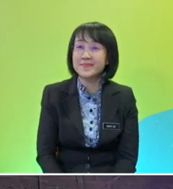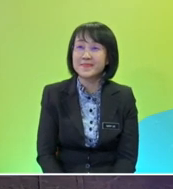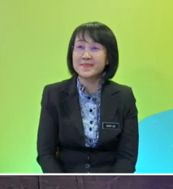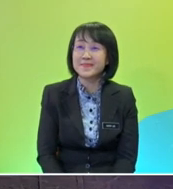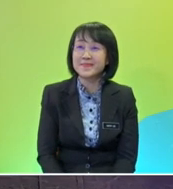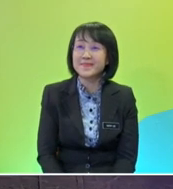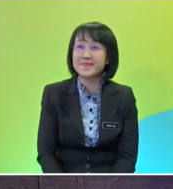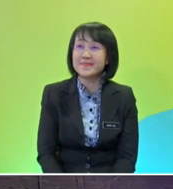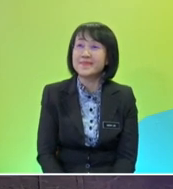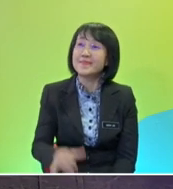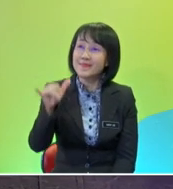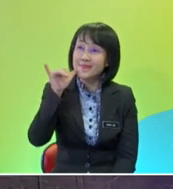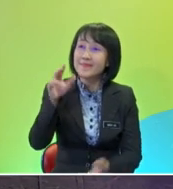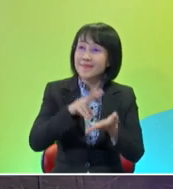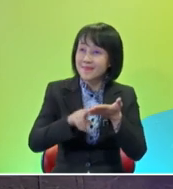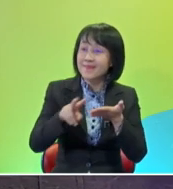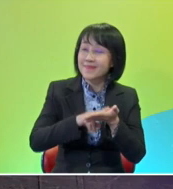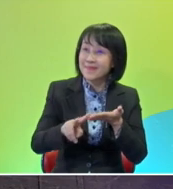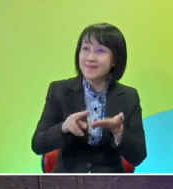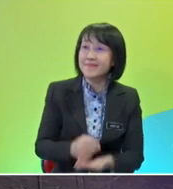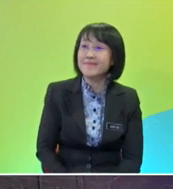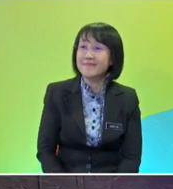Yashwini, boleh bacakan Yashwini?